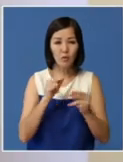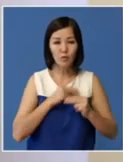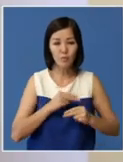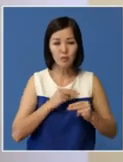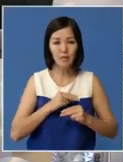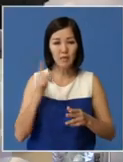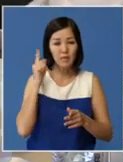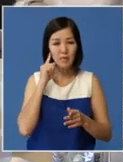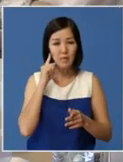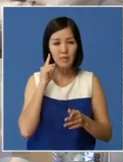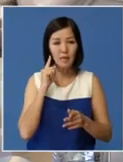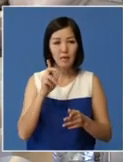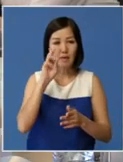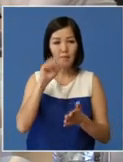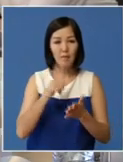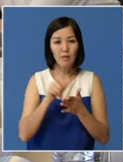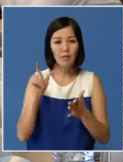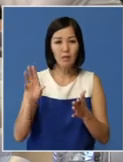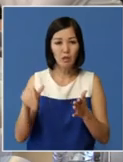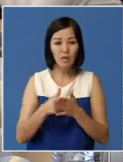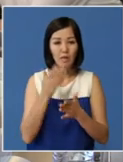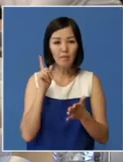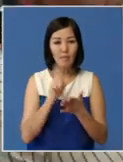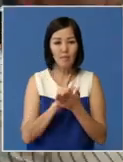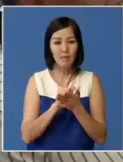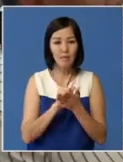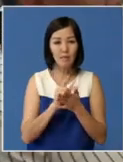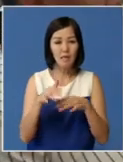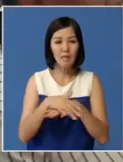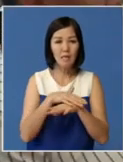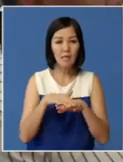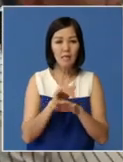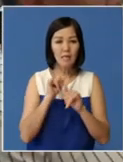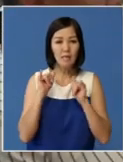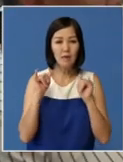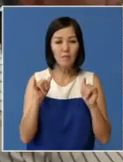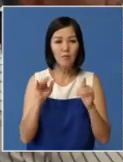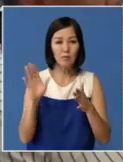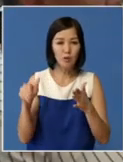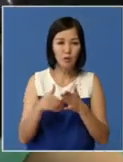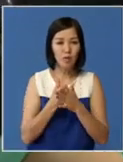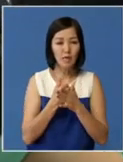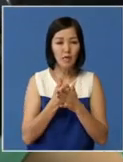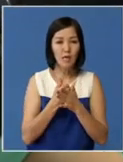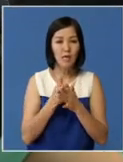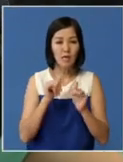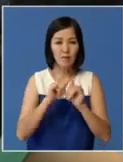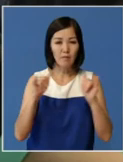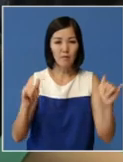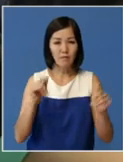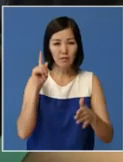тыңдалды. Мемлекет басшысы айқындап берген жаңа міндеттер елімізді дамудың жаңа деңгейіне шығарады, дейді қала әкімі Ғалымжан